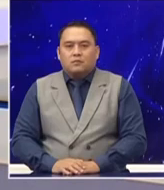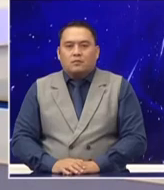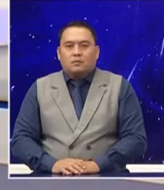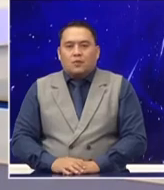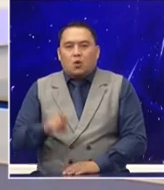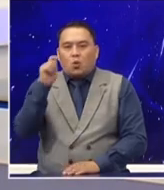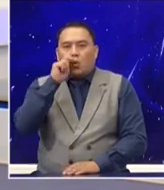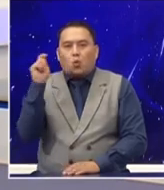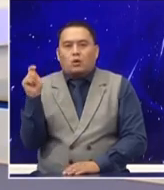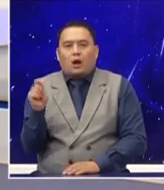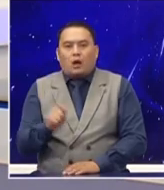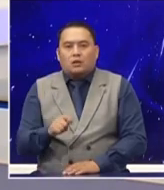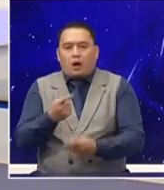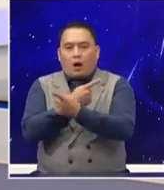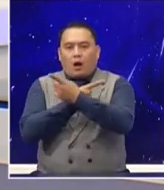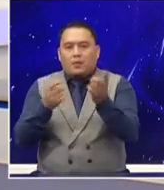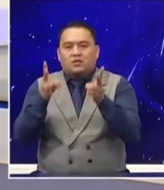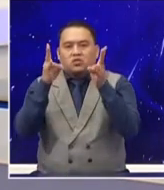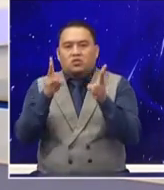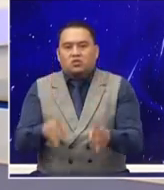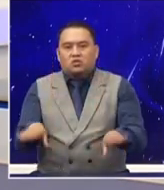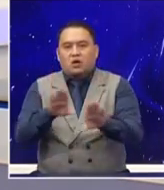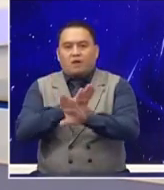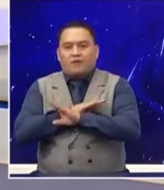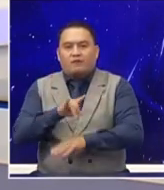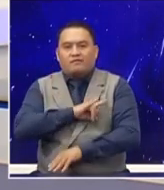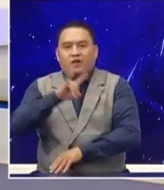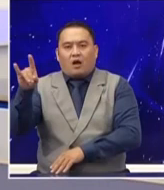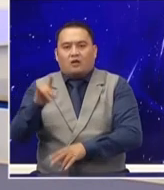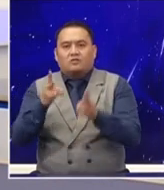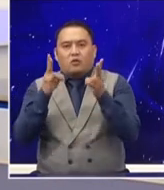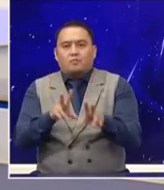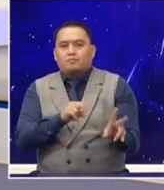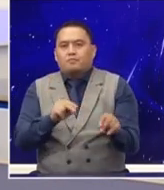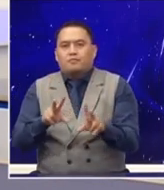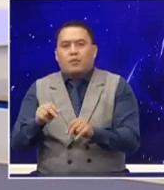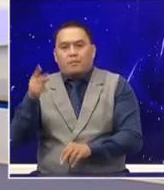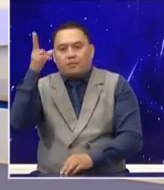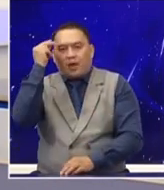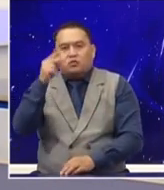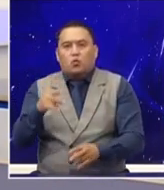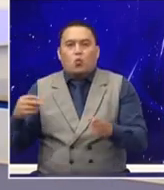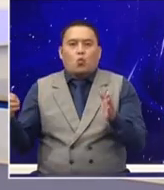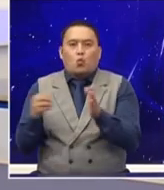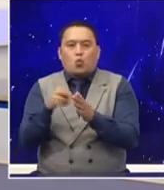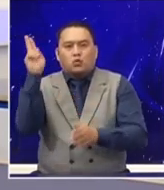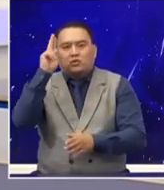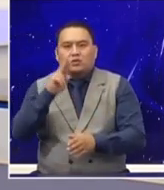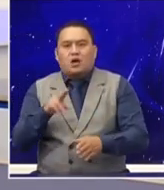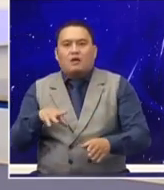В Харьковской области объявлен траур по жертвам авиакатастрофы. В пятницу поздно вечером там разбился